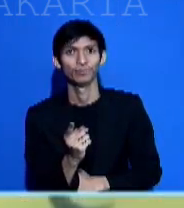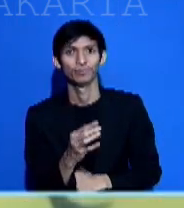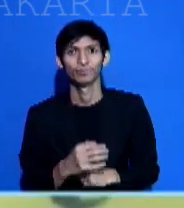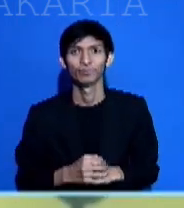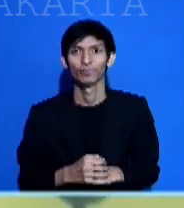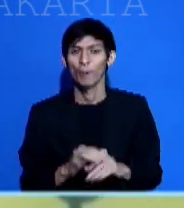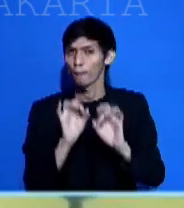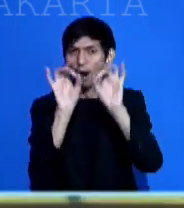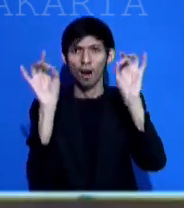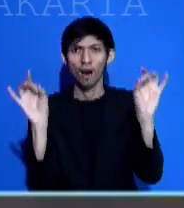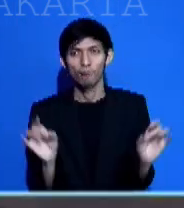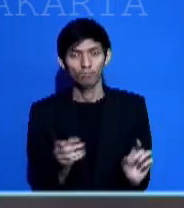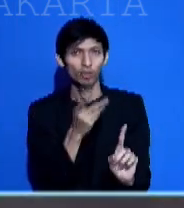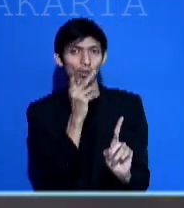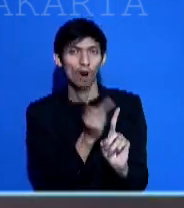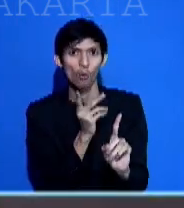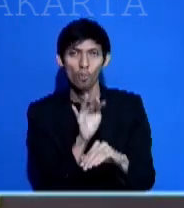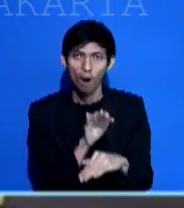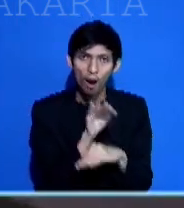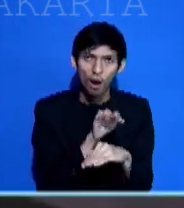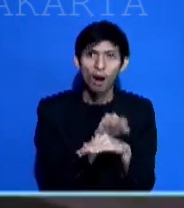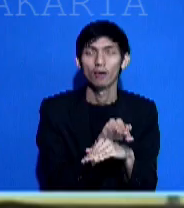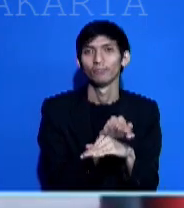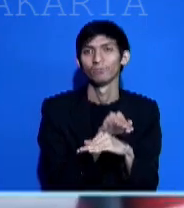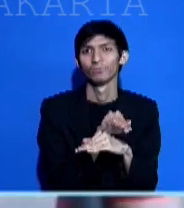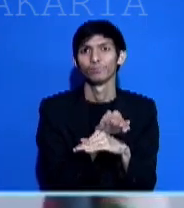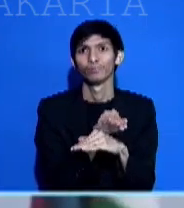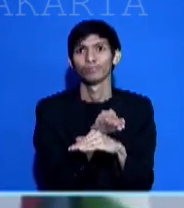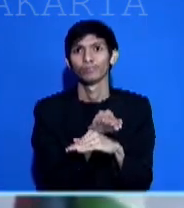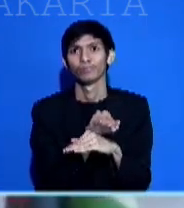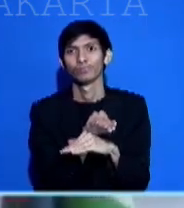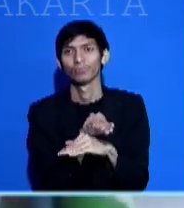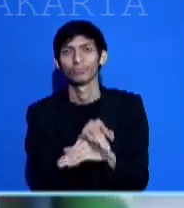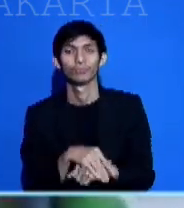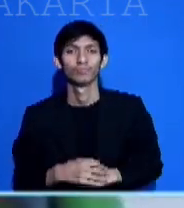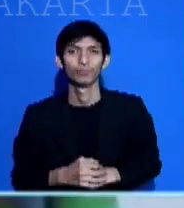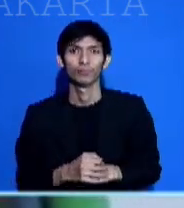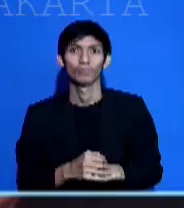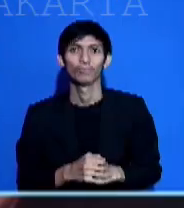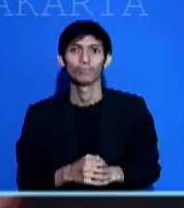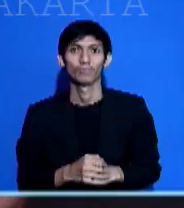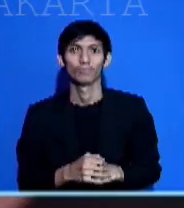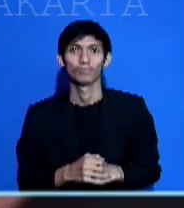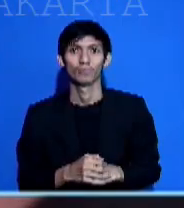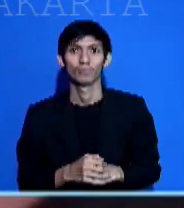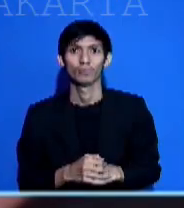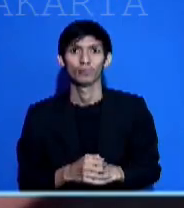menghadirkan pendakwah sekaligus pengasuh pondok pesantren Anur ngerukem Bantul demikian Muhammad Ridwan tvd yyakarta melaporkan